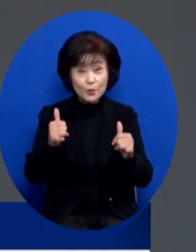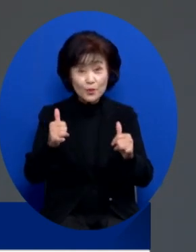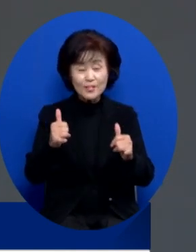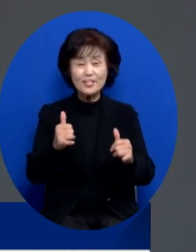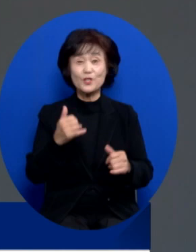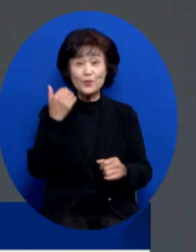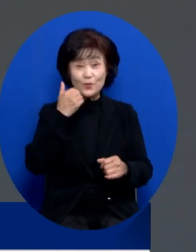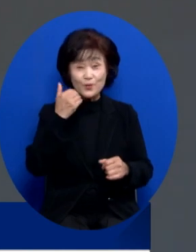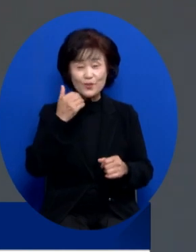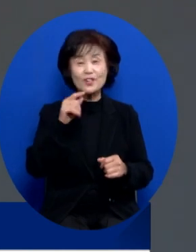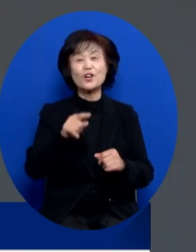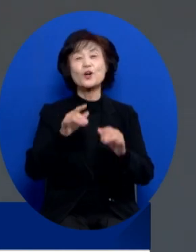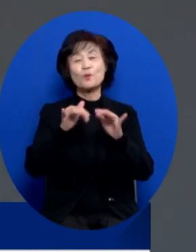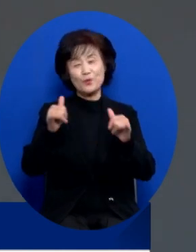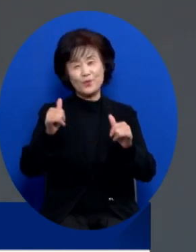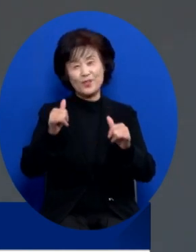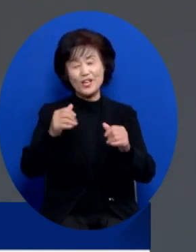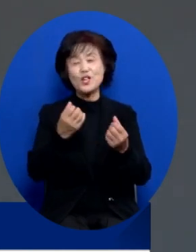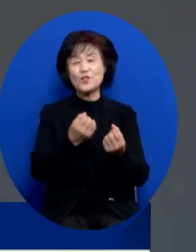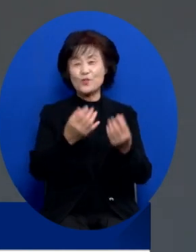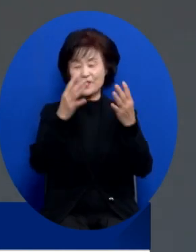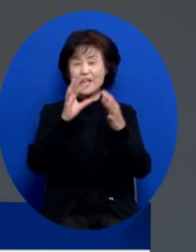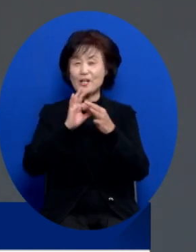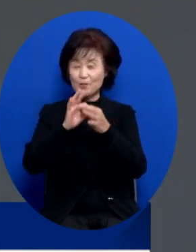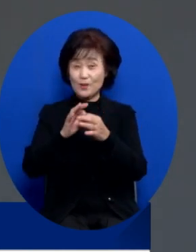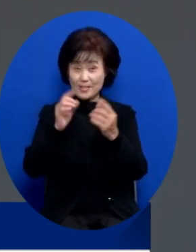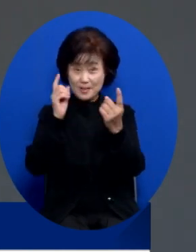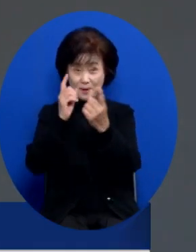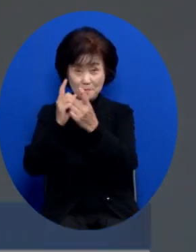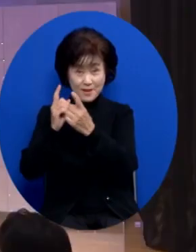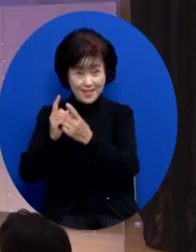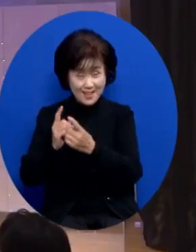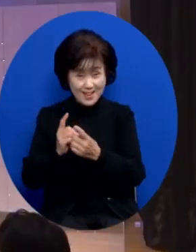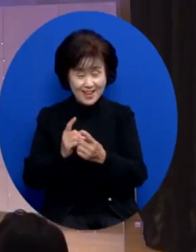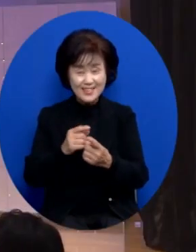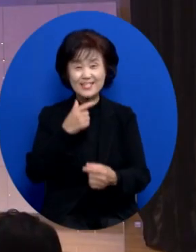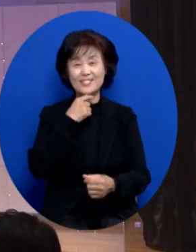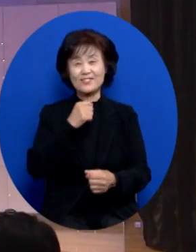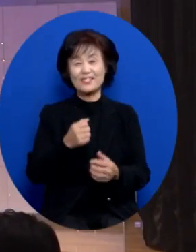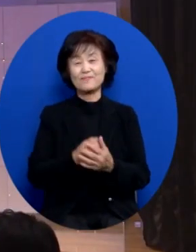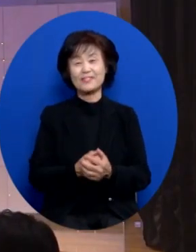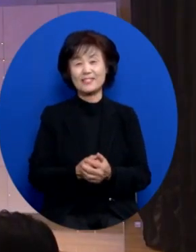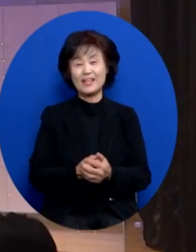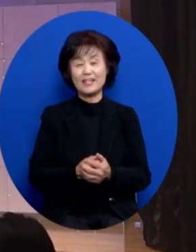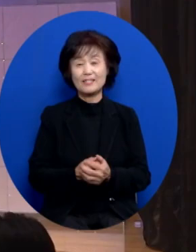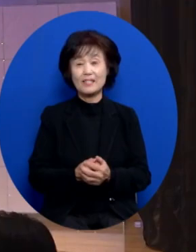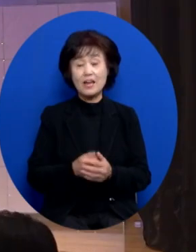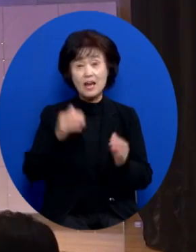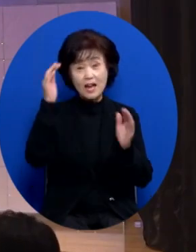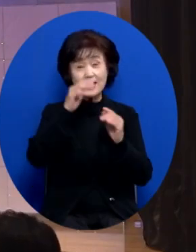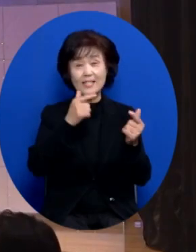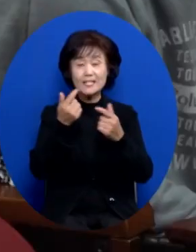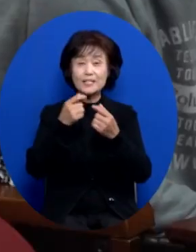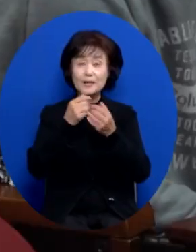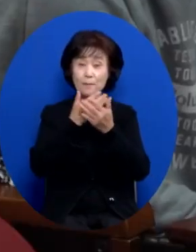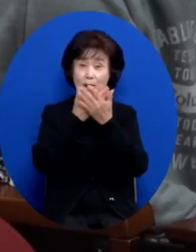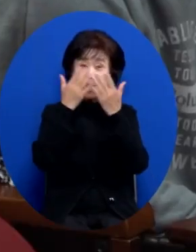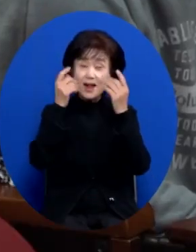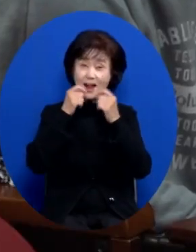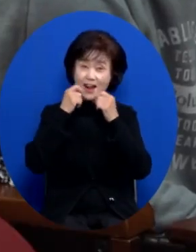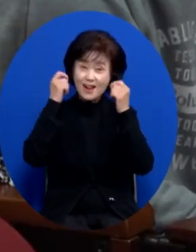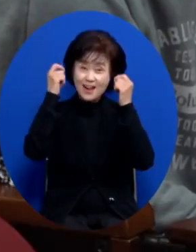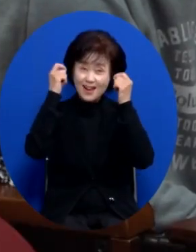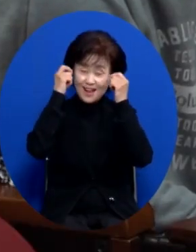그분을 정말 사랑 축제를 통해서 만나시기를 바랍니다. 축제를 즐긴 학생들은 밝은 표정과 넉넉한